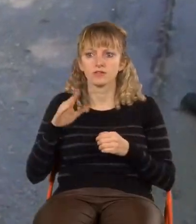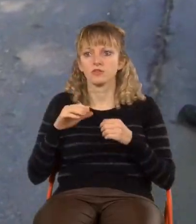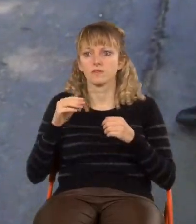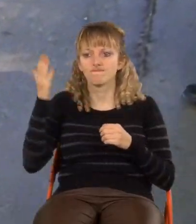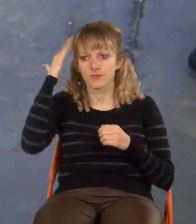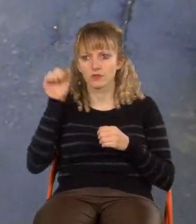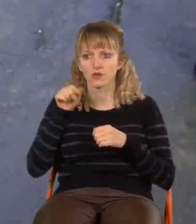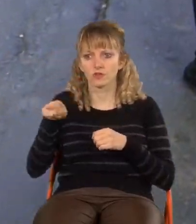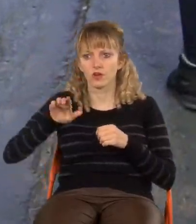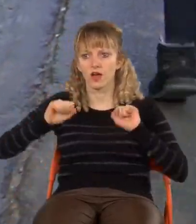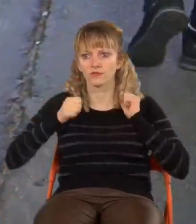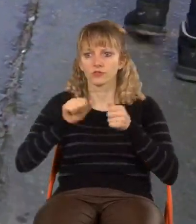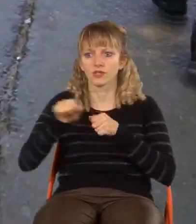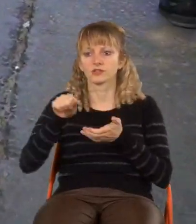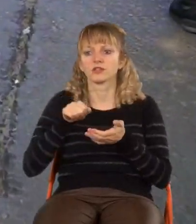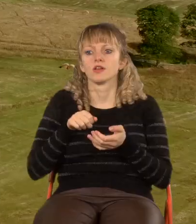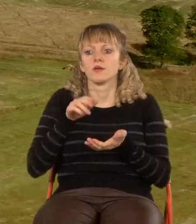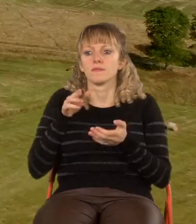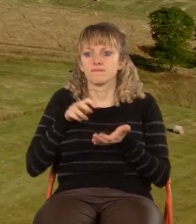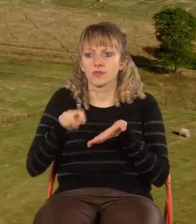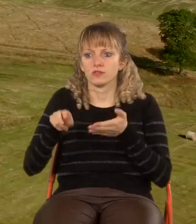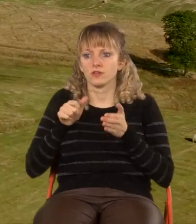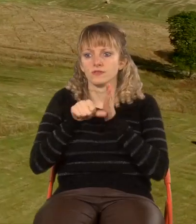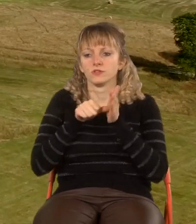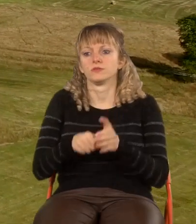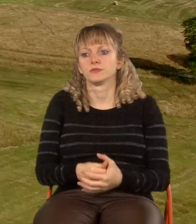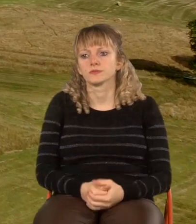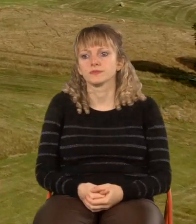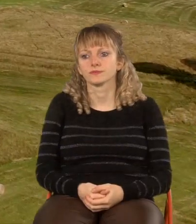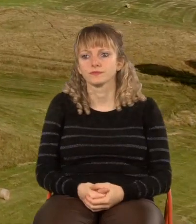popularną formą aktywności są piesze wędrówki.